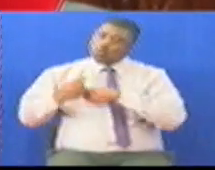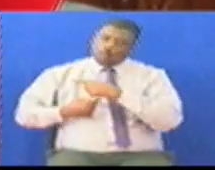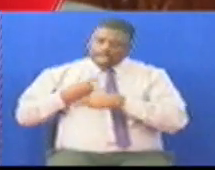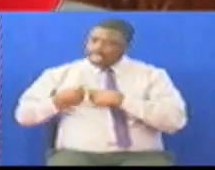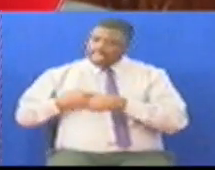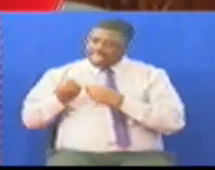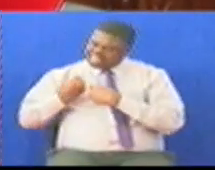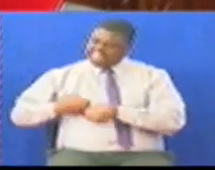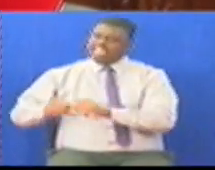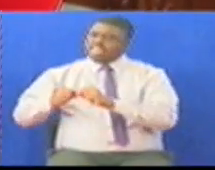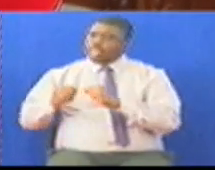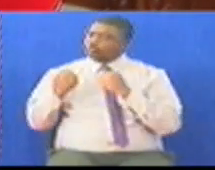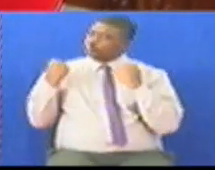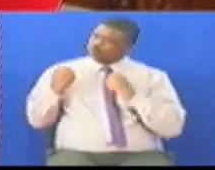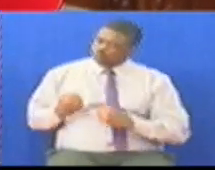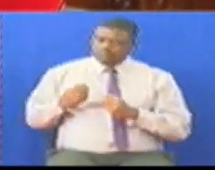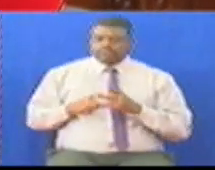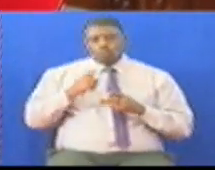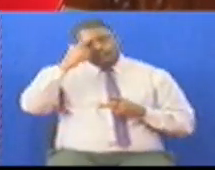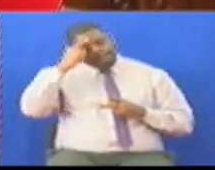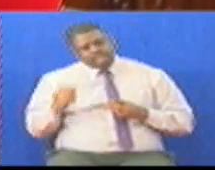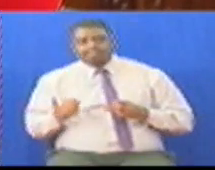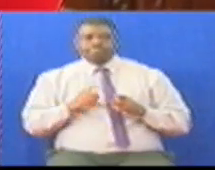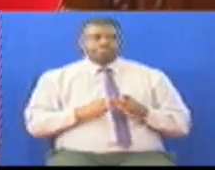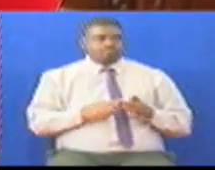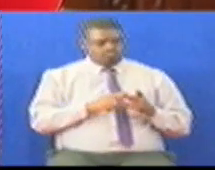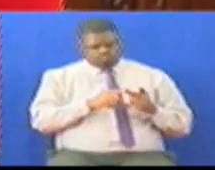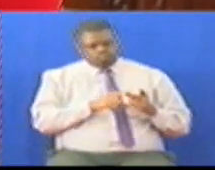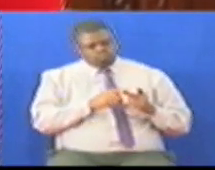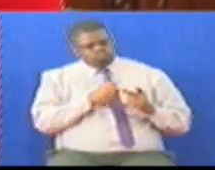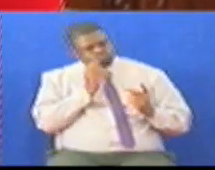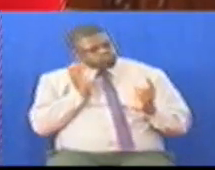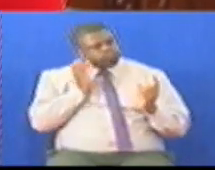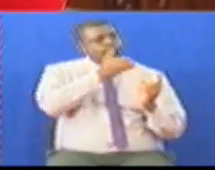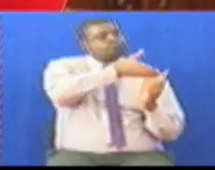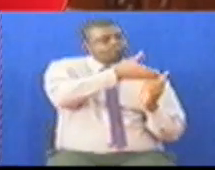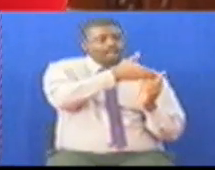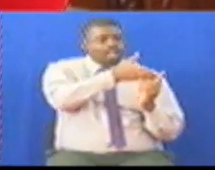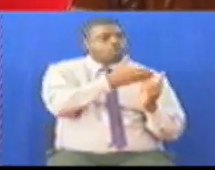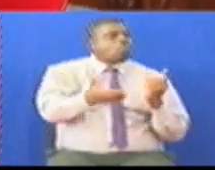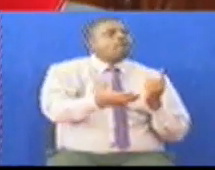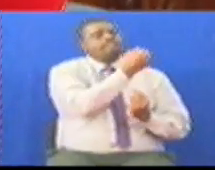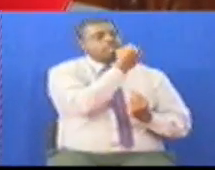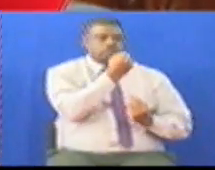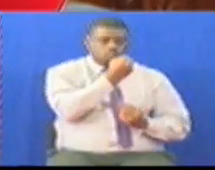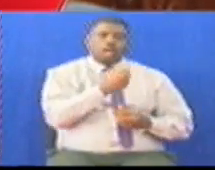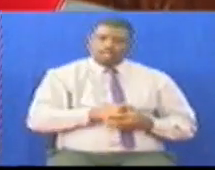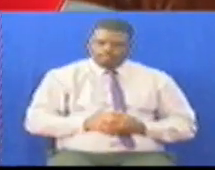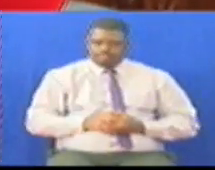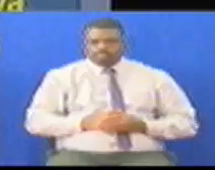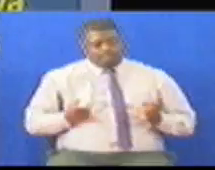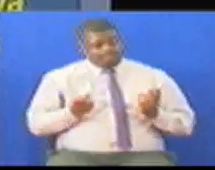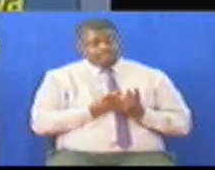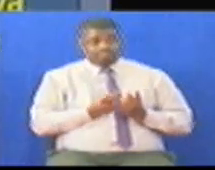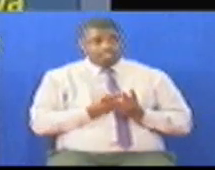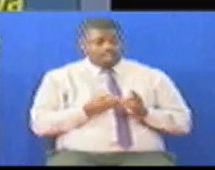juhudi, uadilifu, utii na uaminifu ili kukidhi matarajio ya wananchi. Vile vile napenda kuchukua